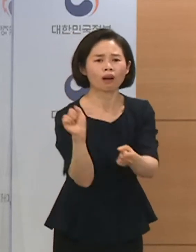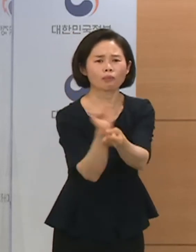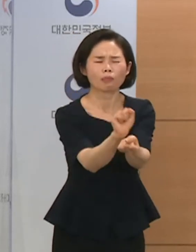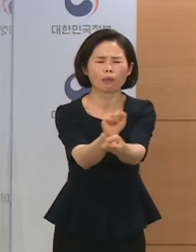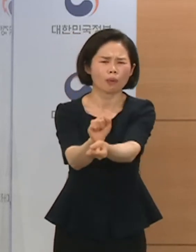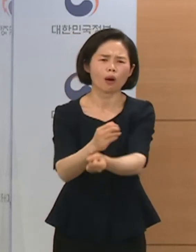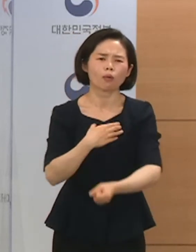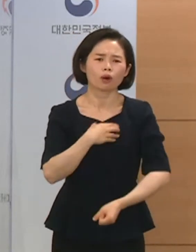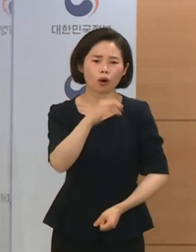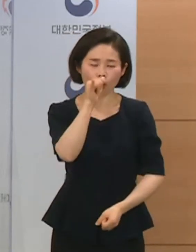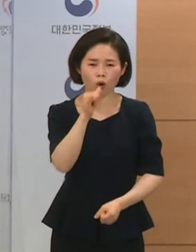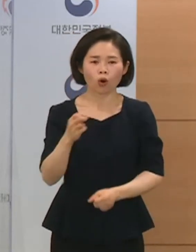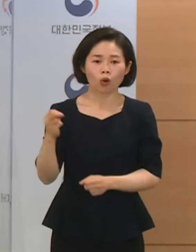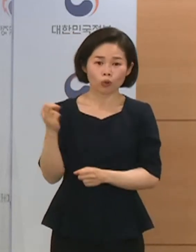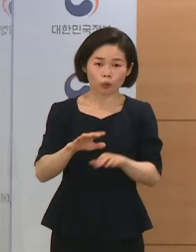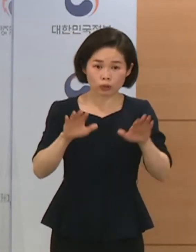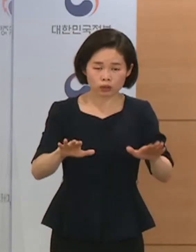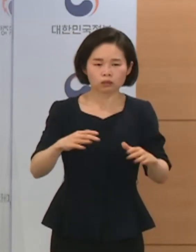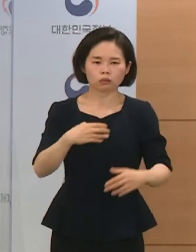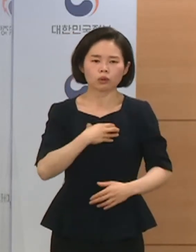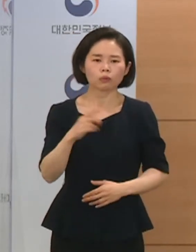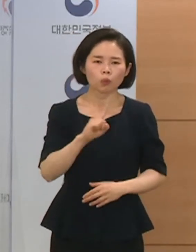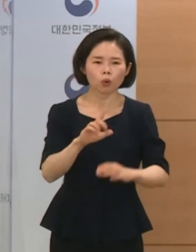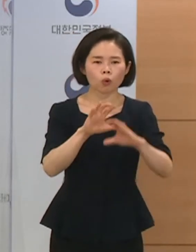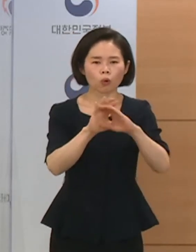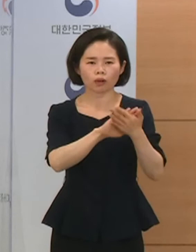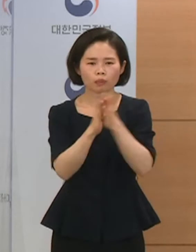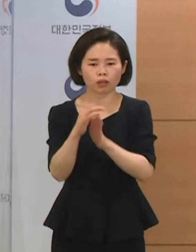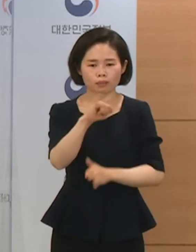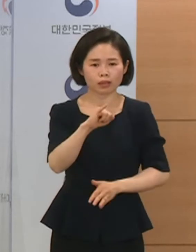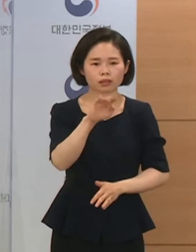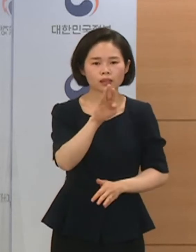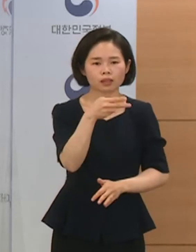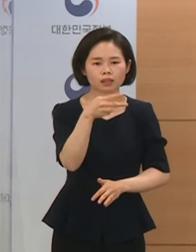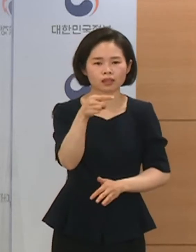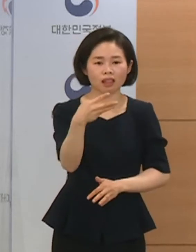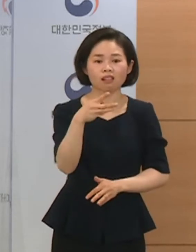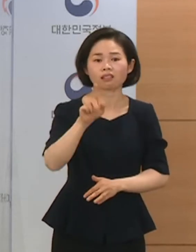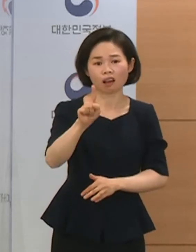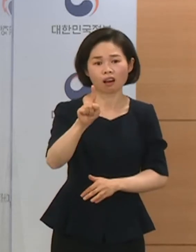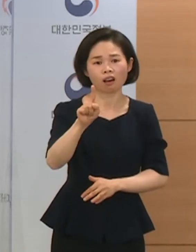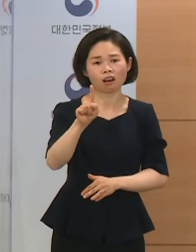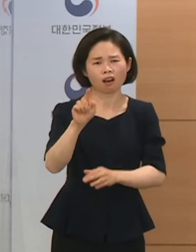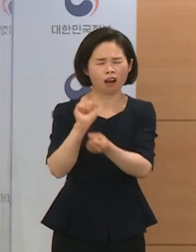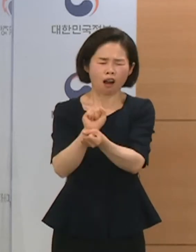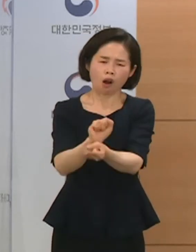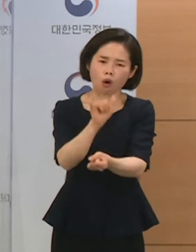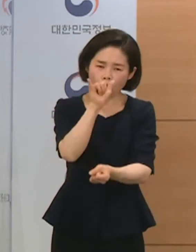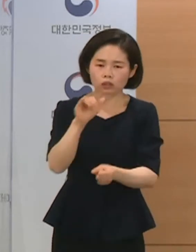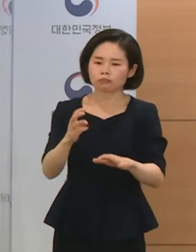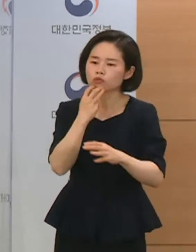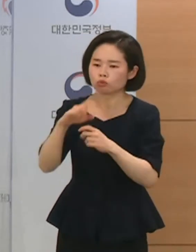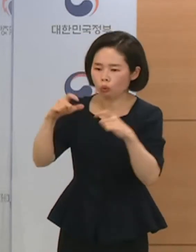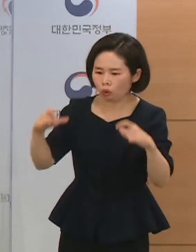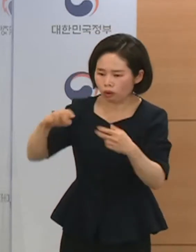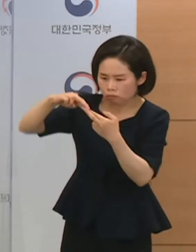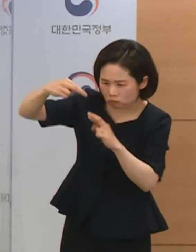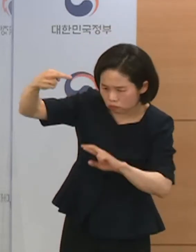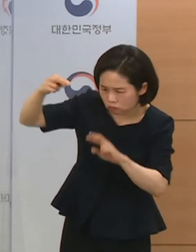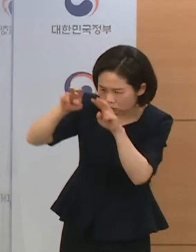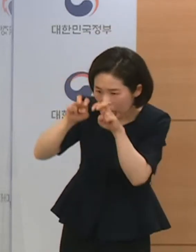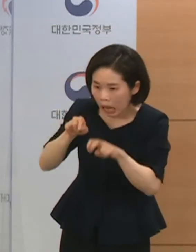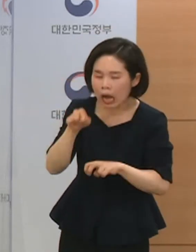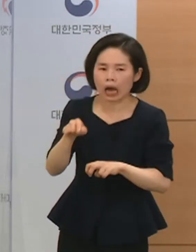위험 요인은 델타 바이러스의 전파입니다. 현재 수도권에서도 델타 바이러스가 확인이 되고 있습니다.